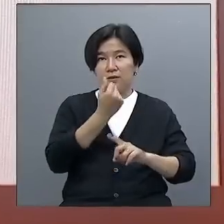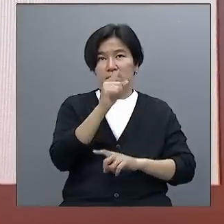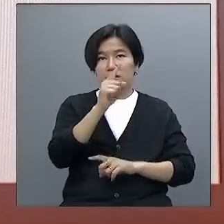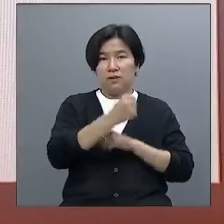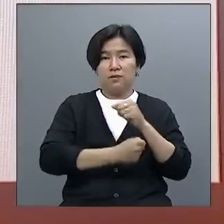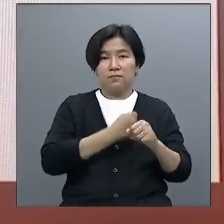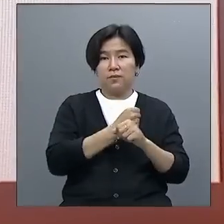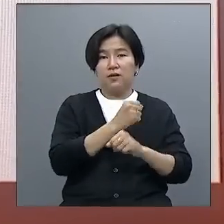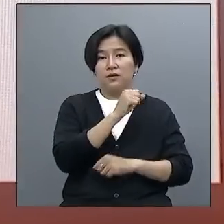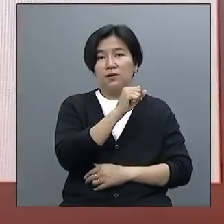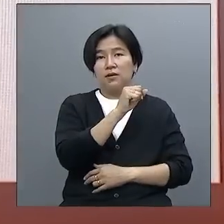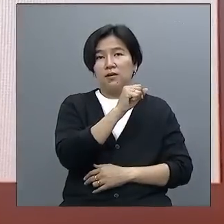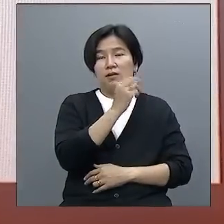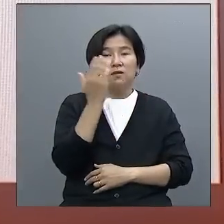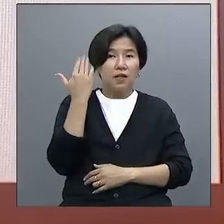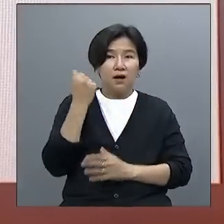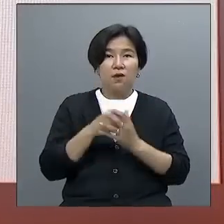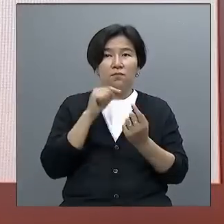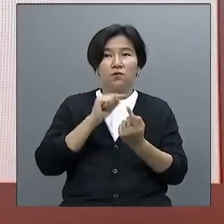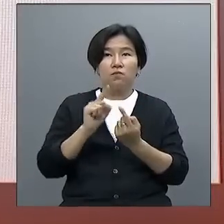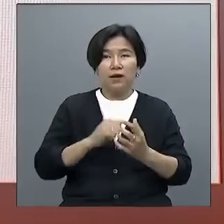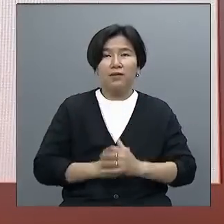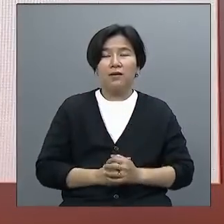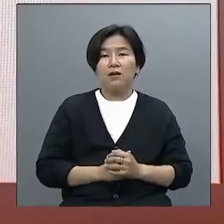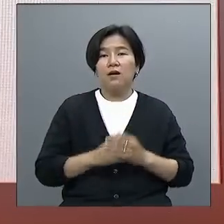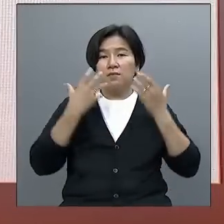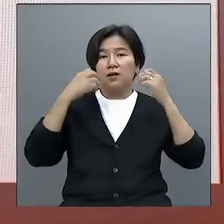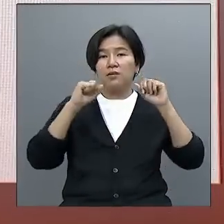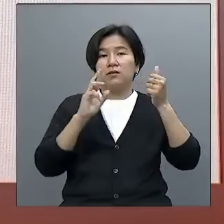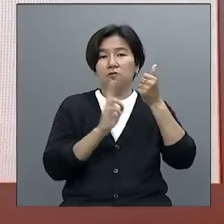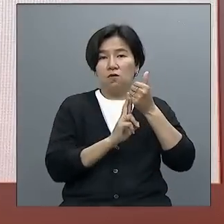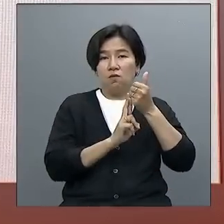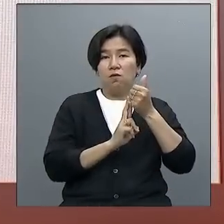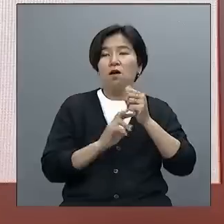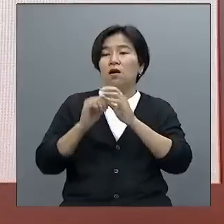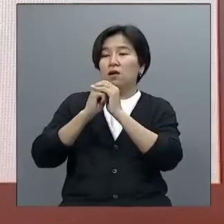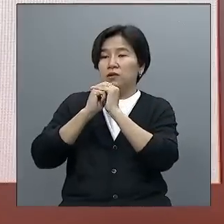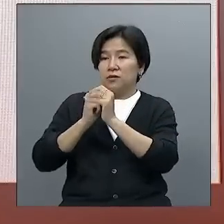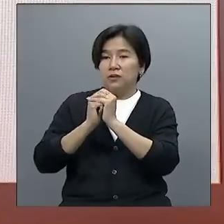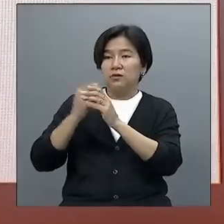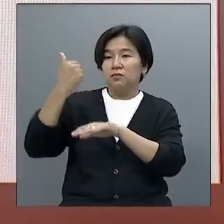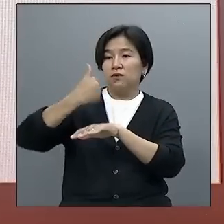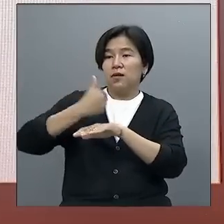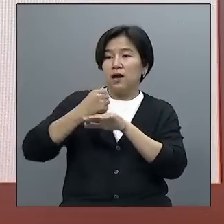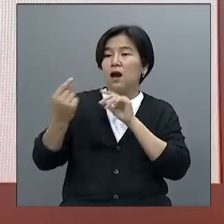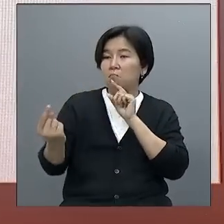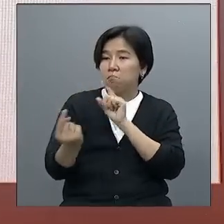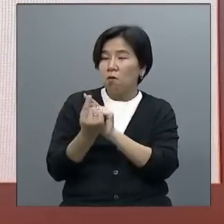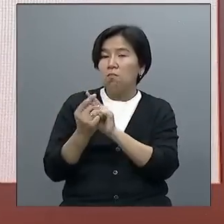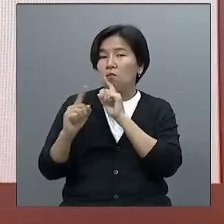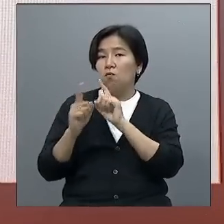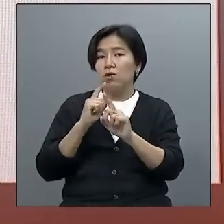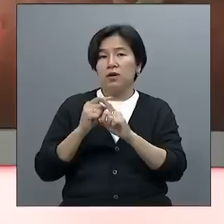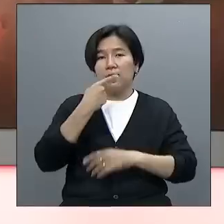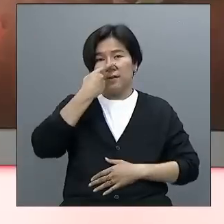แล้วค่ะก่อนที่ตัวรองประธานาธิบดีCamera harisค่ะจะได้พบกับผู้นำจีนในช่วงเวลาสั้นๆตอนที่บ้านเราเป็นเจ้าภาพจัดการ